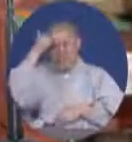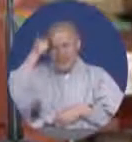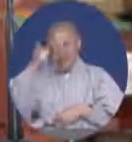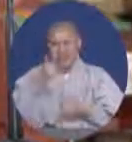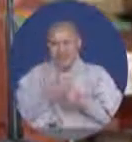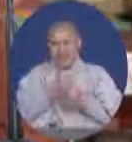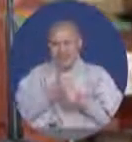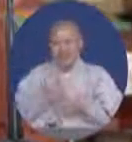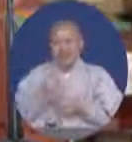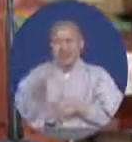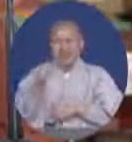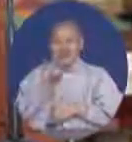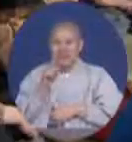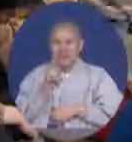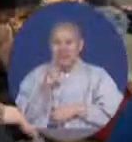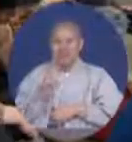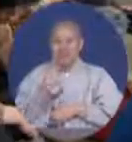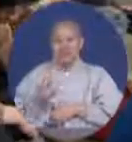거예요 그거.